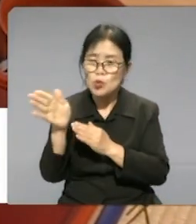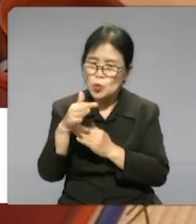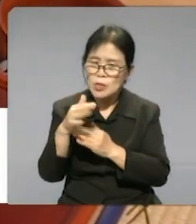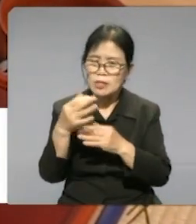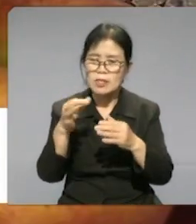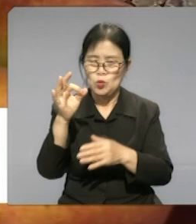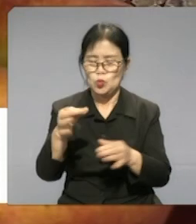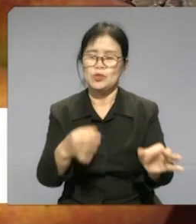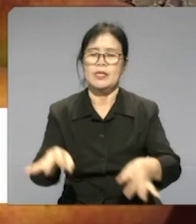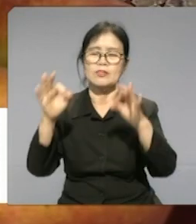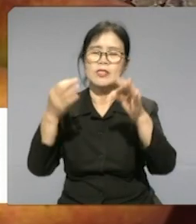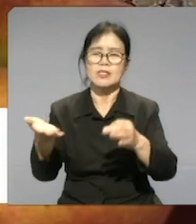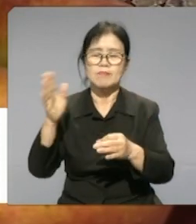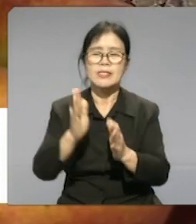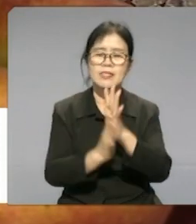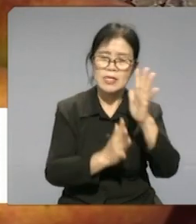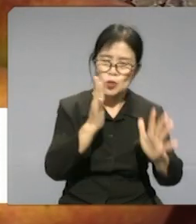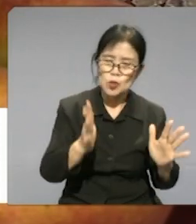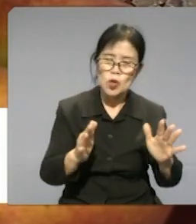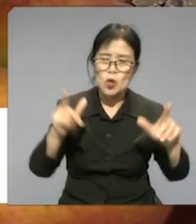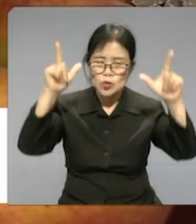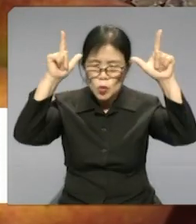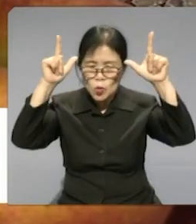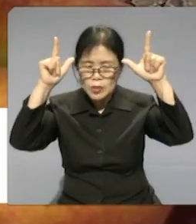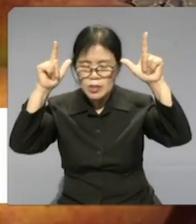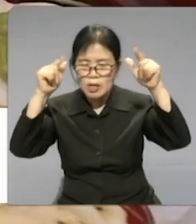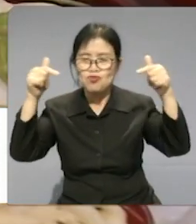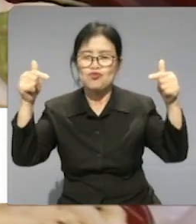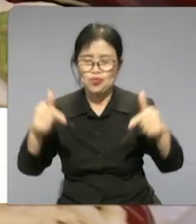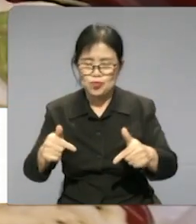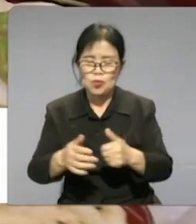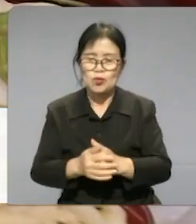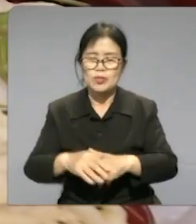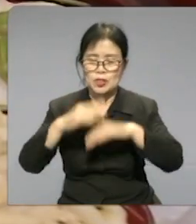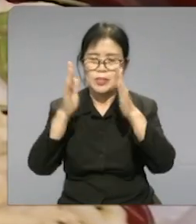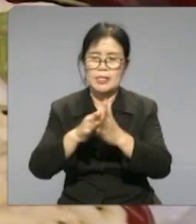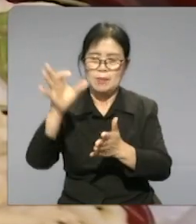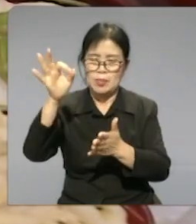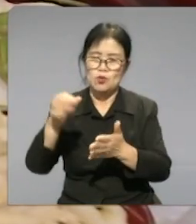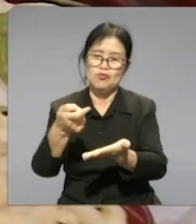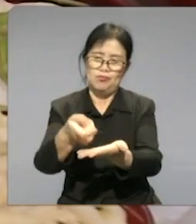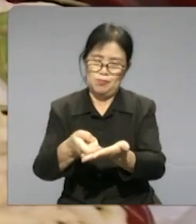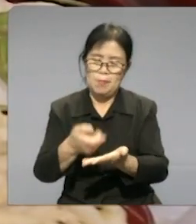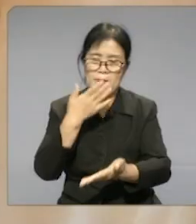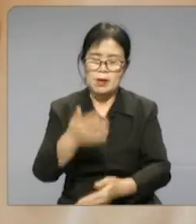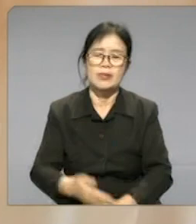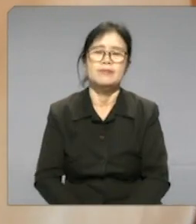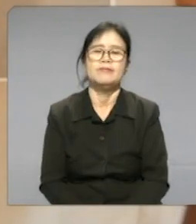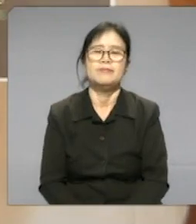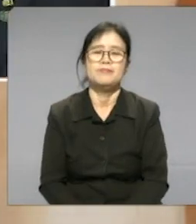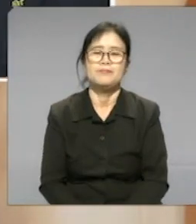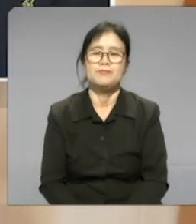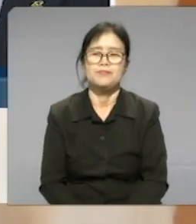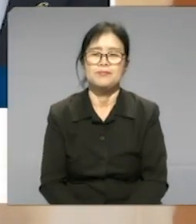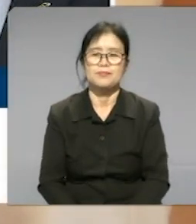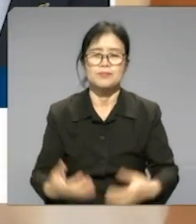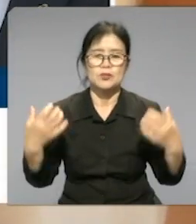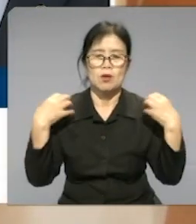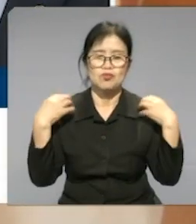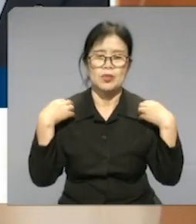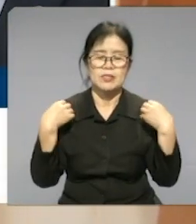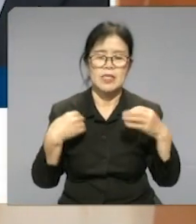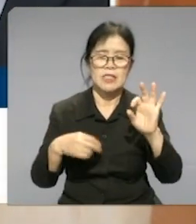상승했지만 채소류와 소고기 가격이 안정화되며 전체 비용을 낮췄습니다 정부에서는